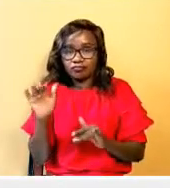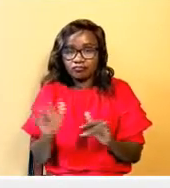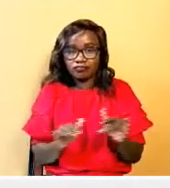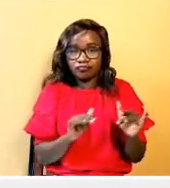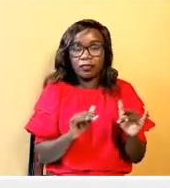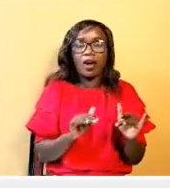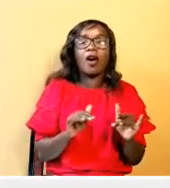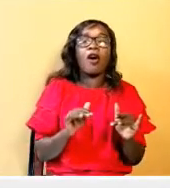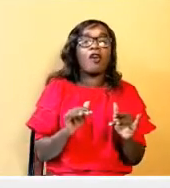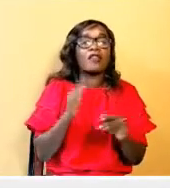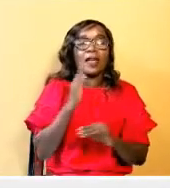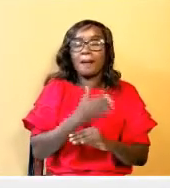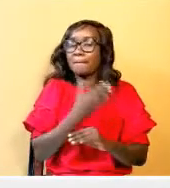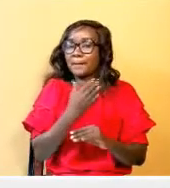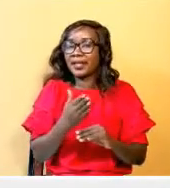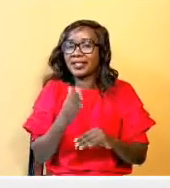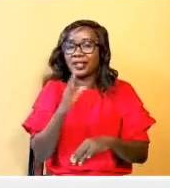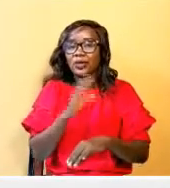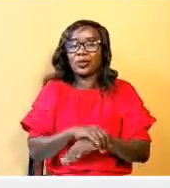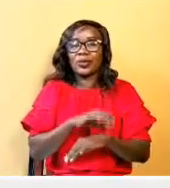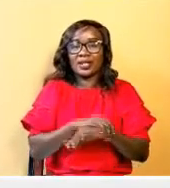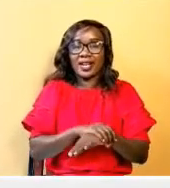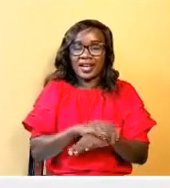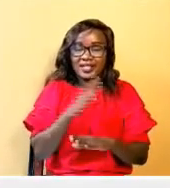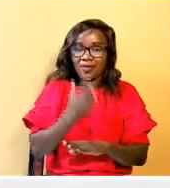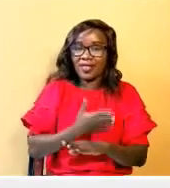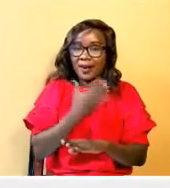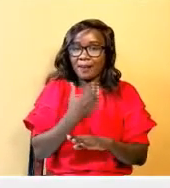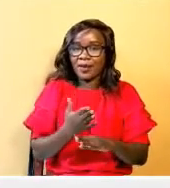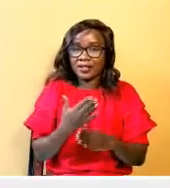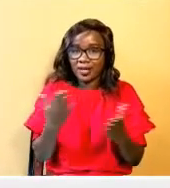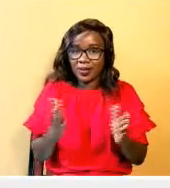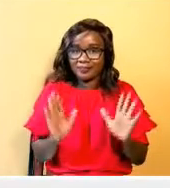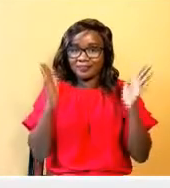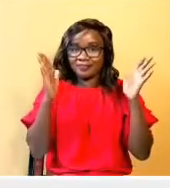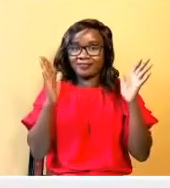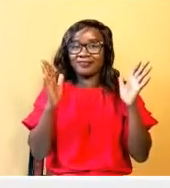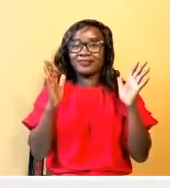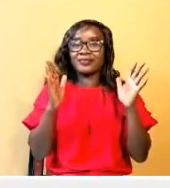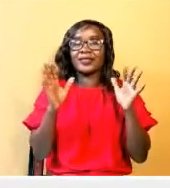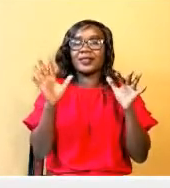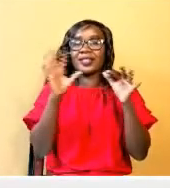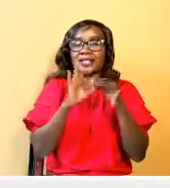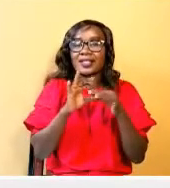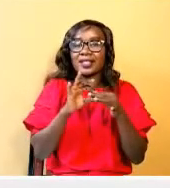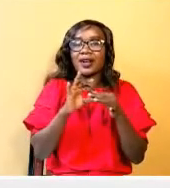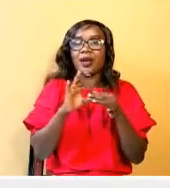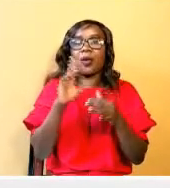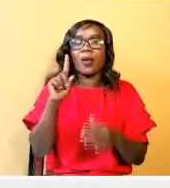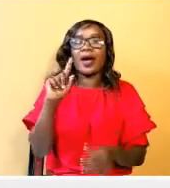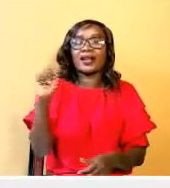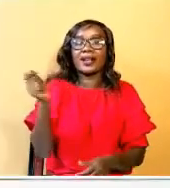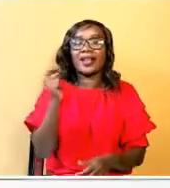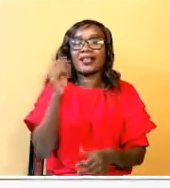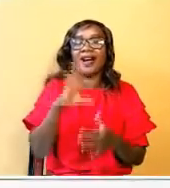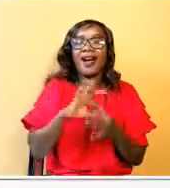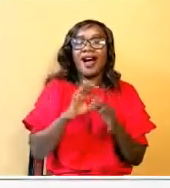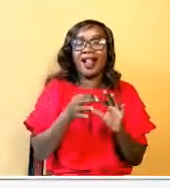kinaburudisha mashabiki. Leo akipata fursa ya kucheza mziki kwenye hafla ya kisiasa ya muungano wa One Kenya